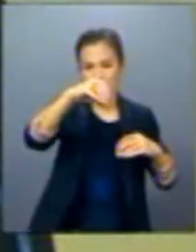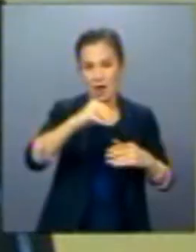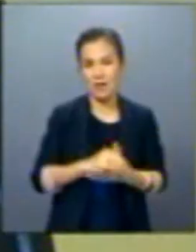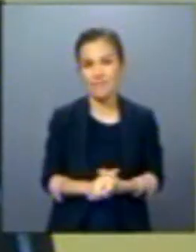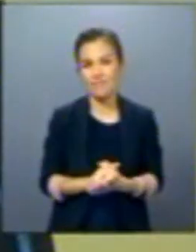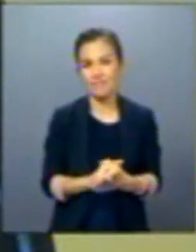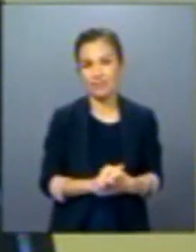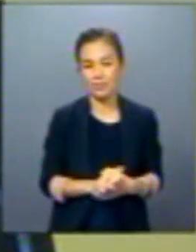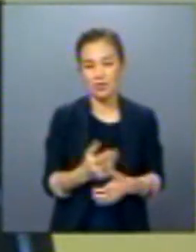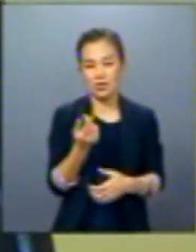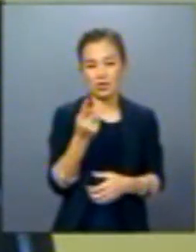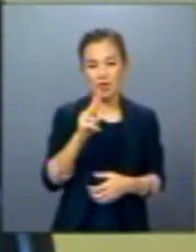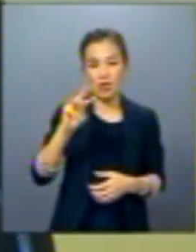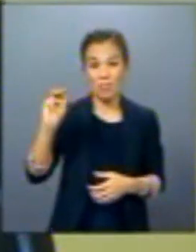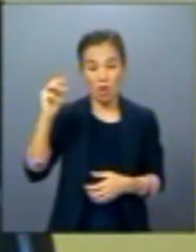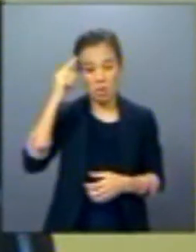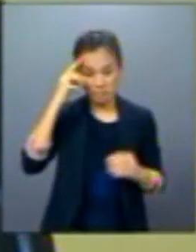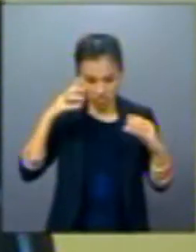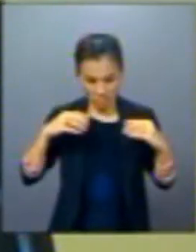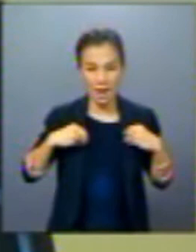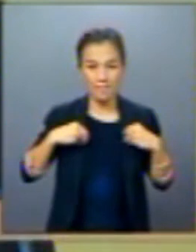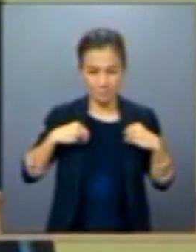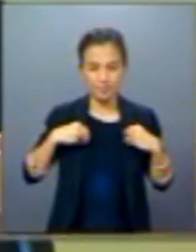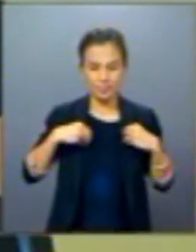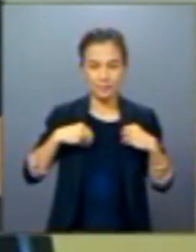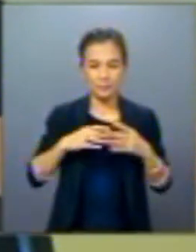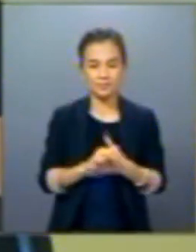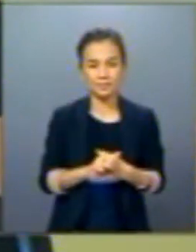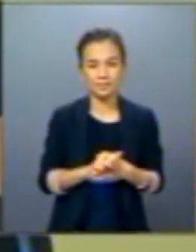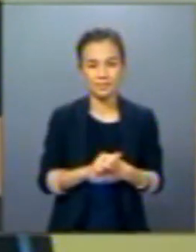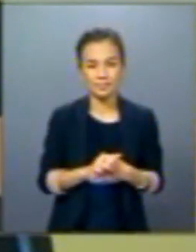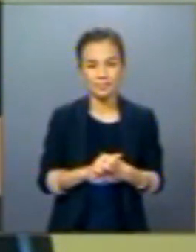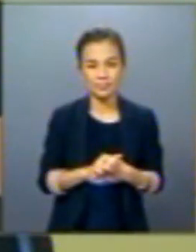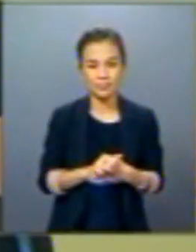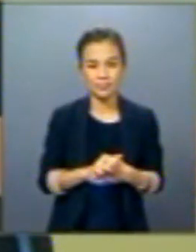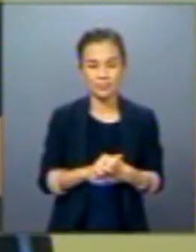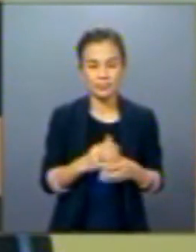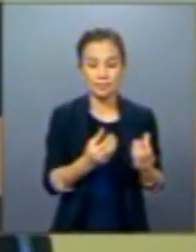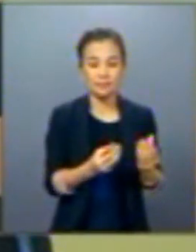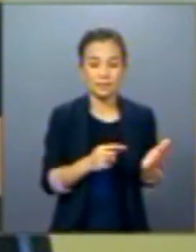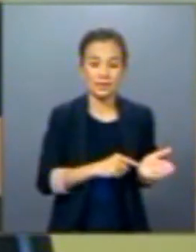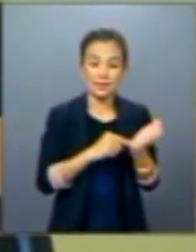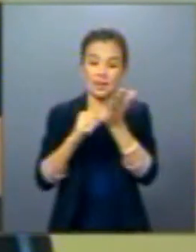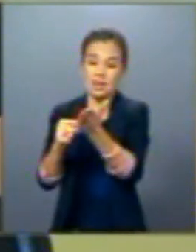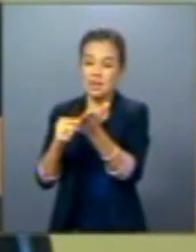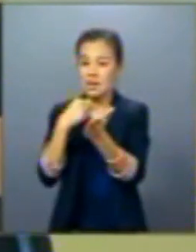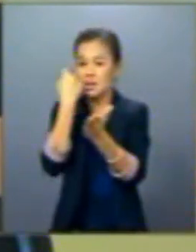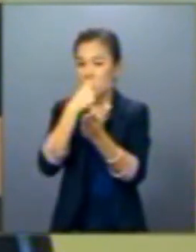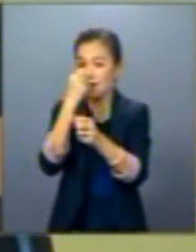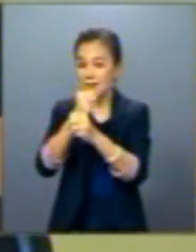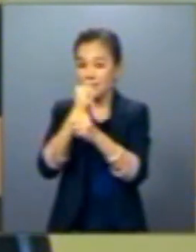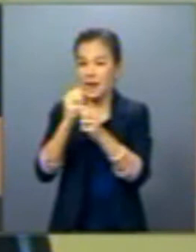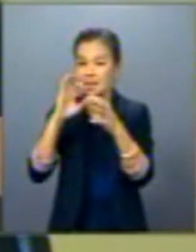วันนี้ครม.ให้ความเห็นชอบแล้วนะครับแล้วก็มอบให้หน่วยงานที่เกี่ยวข้องทั้งหลายเ